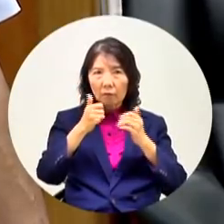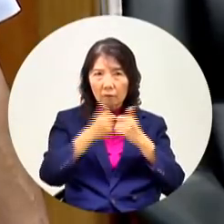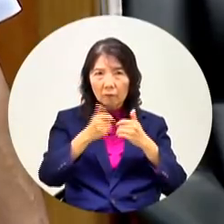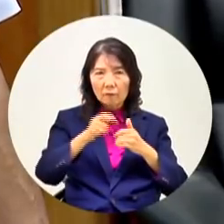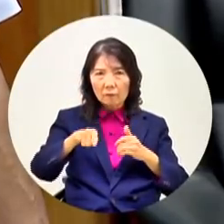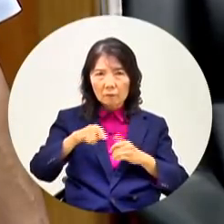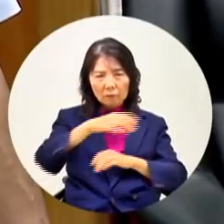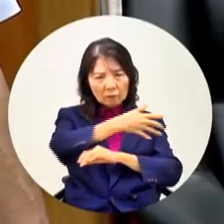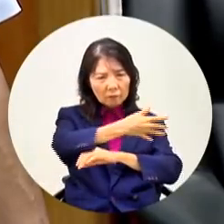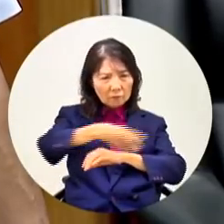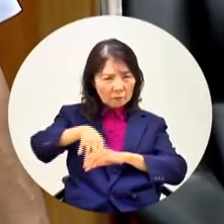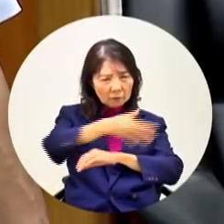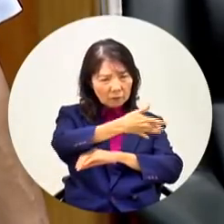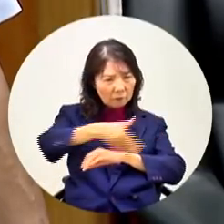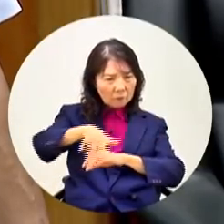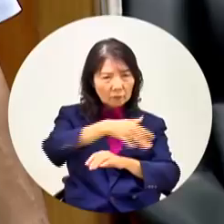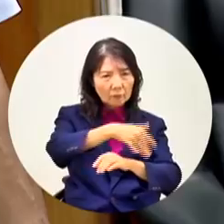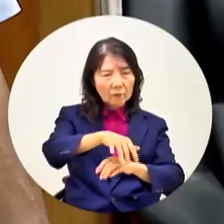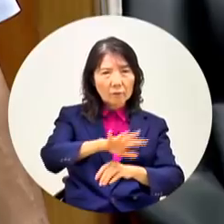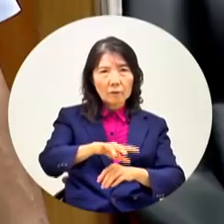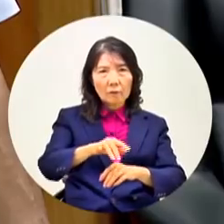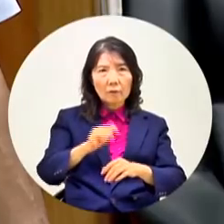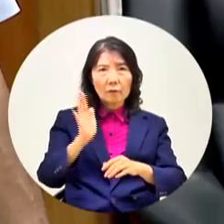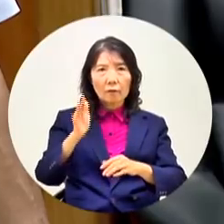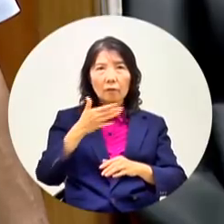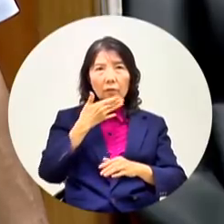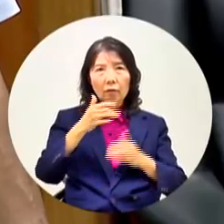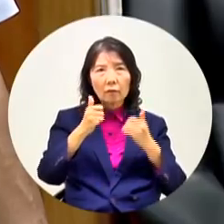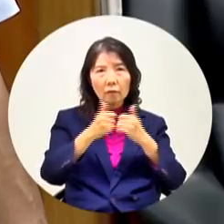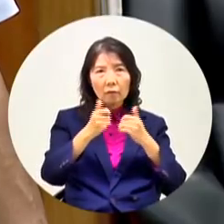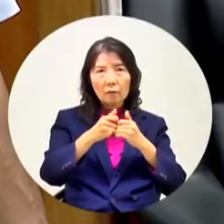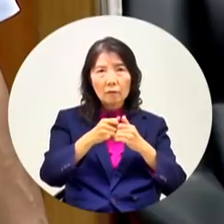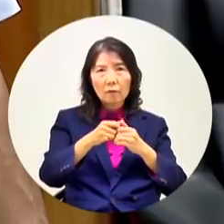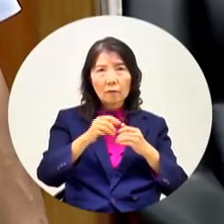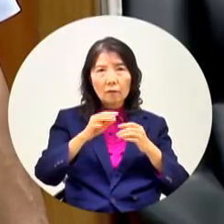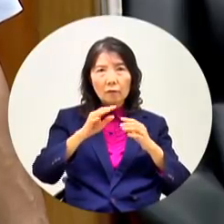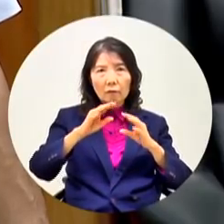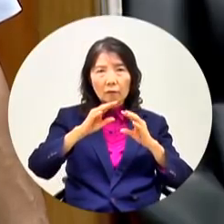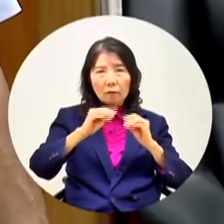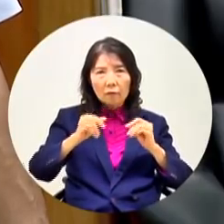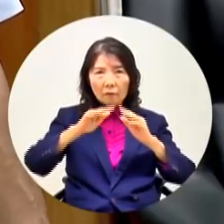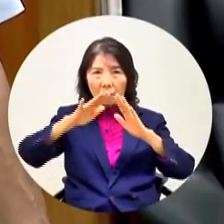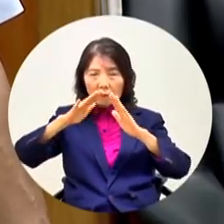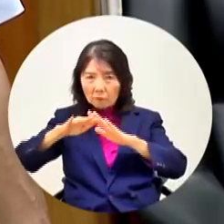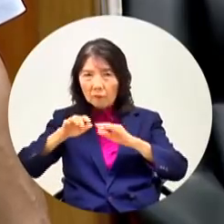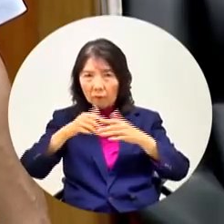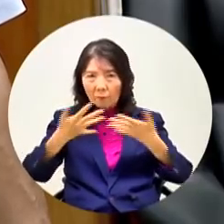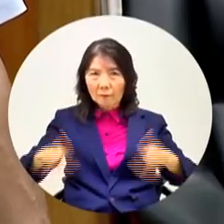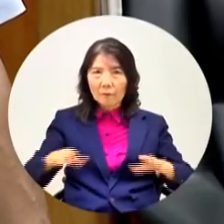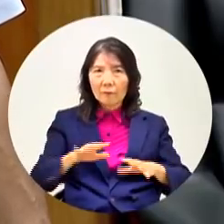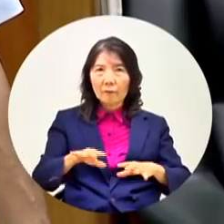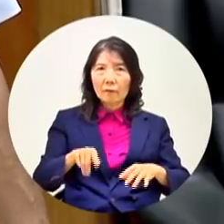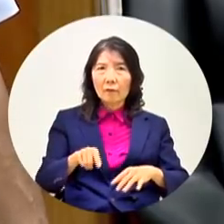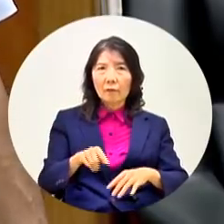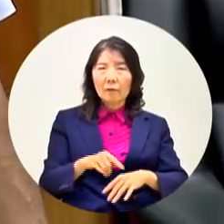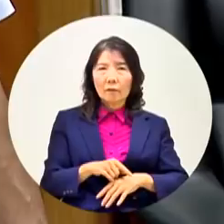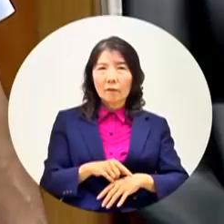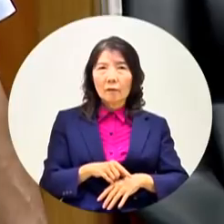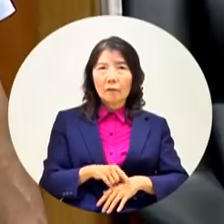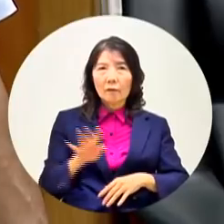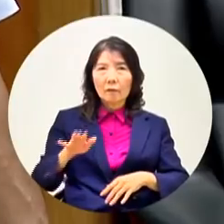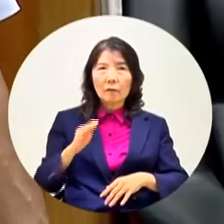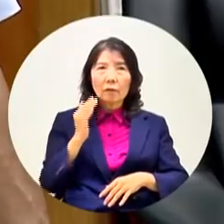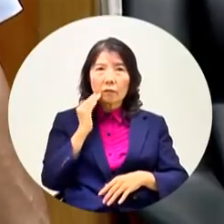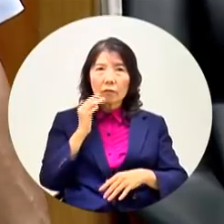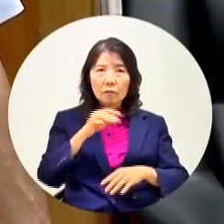沟吼，这种水沟、水利会它的财产还是很多。在水利会这种财产作业当中，你若无甲